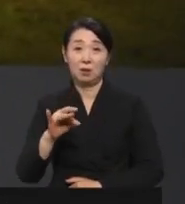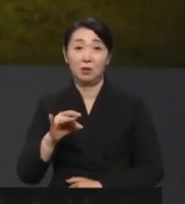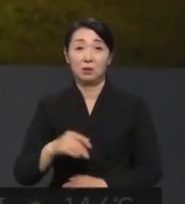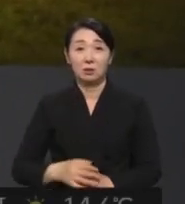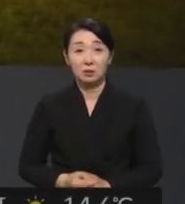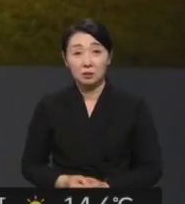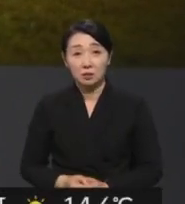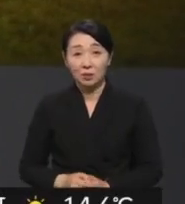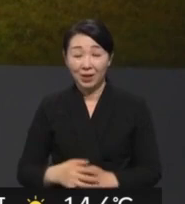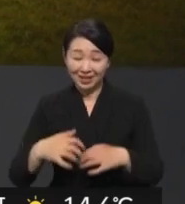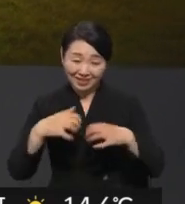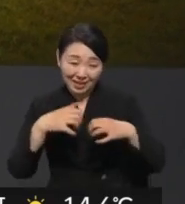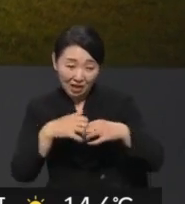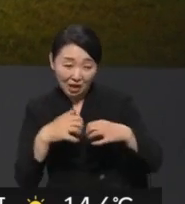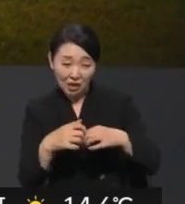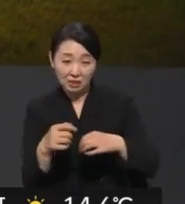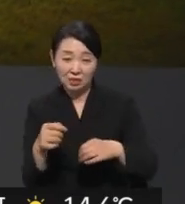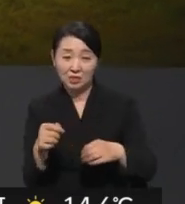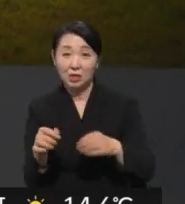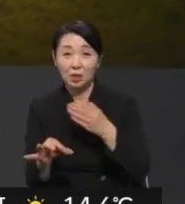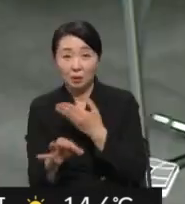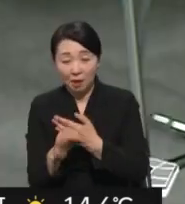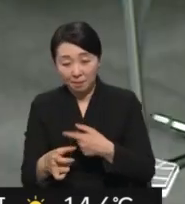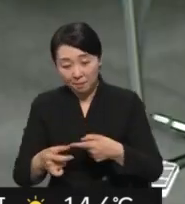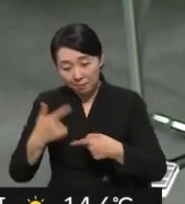상시 배치, 여기에는 선을 그었습니다.